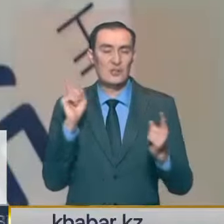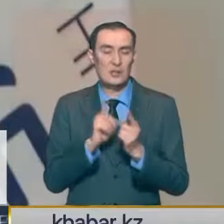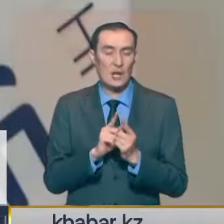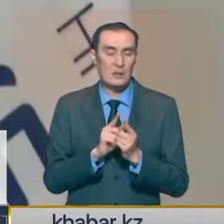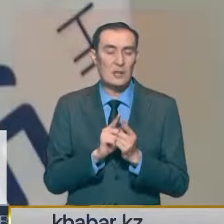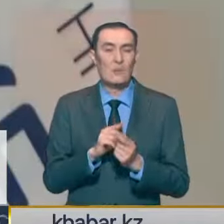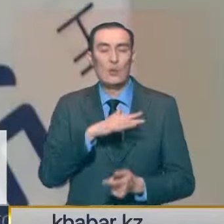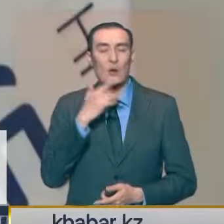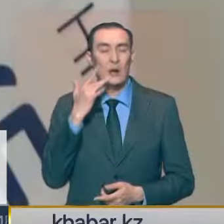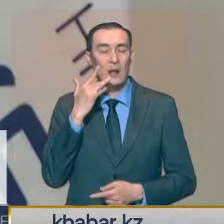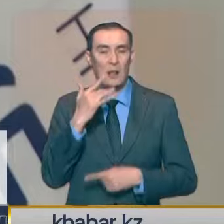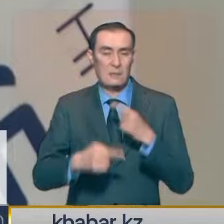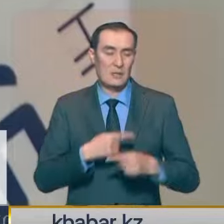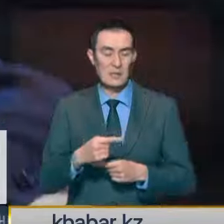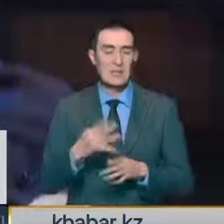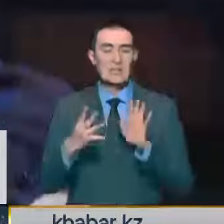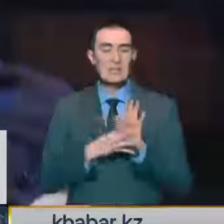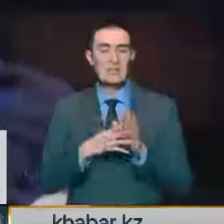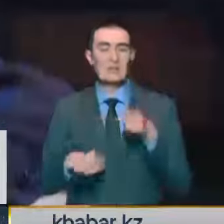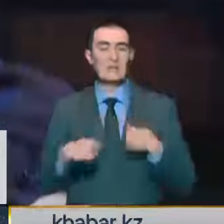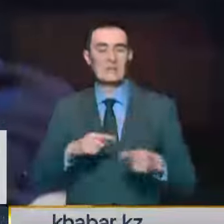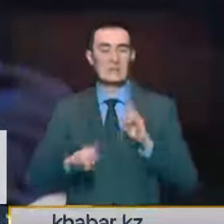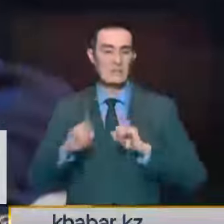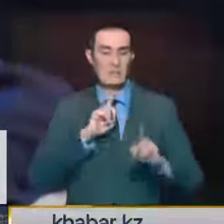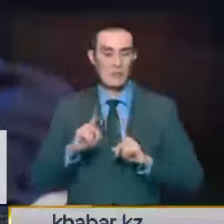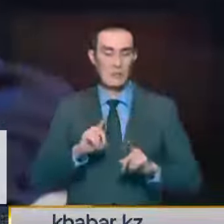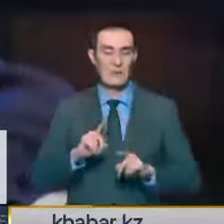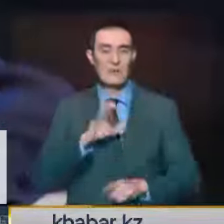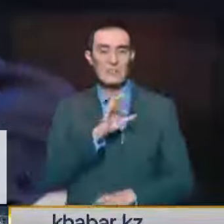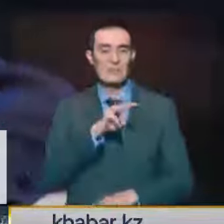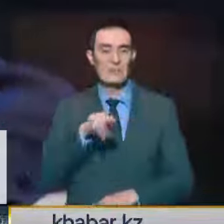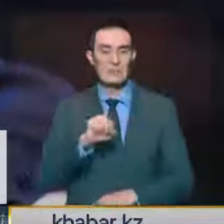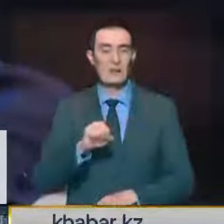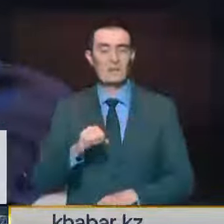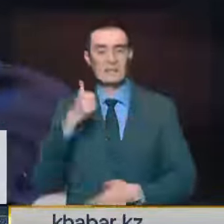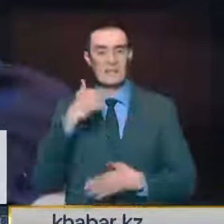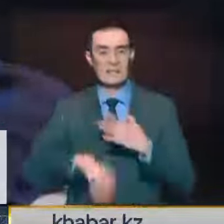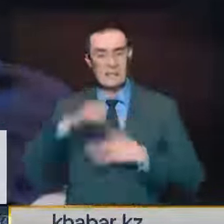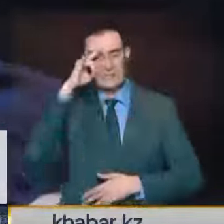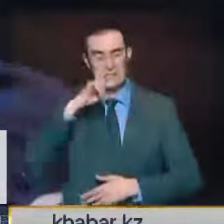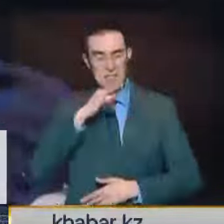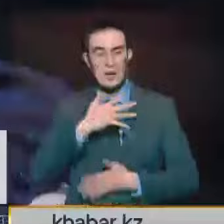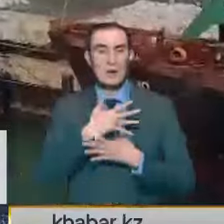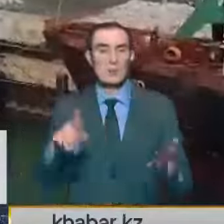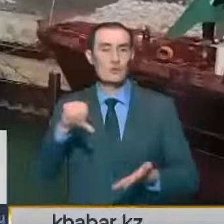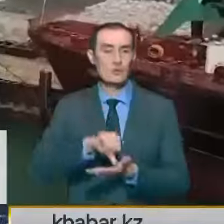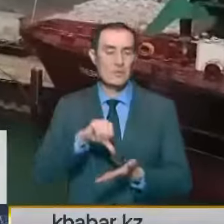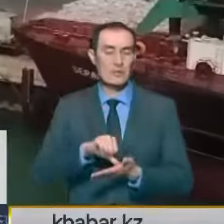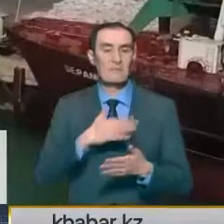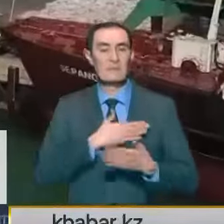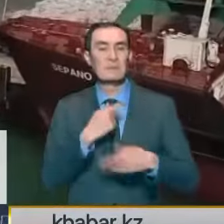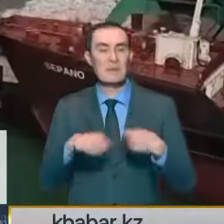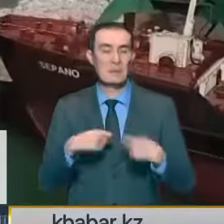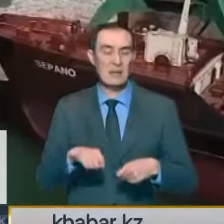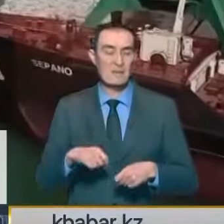уже много лет подряд. 9-й бизнес-форум СВМДА устроили в казахстанской столице. Большая часть участников –